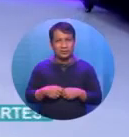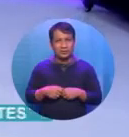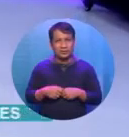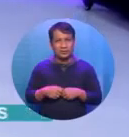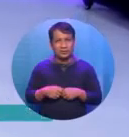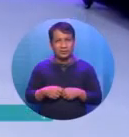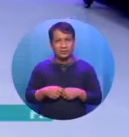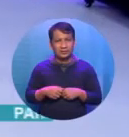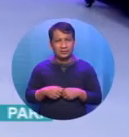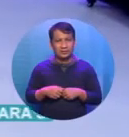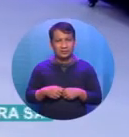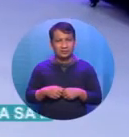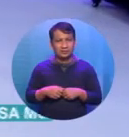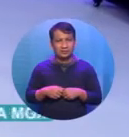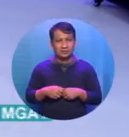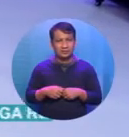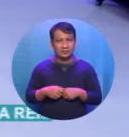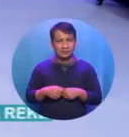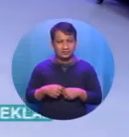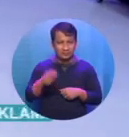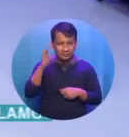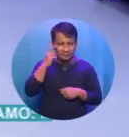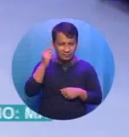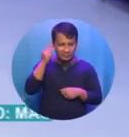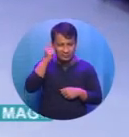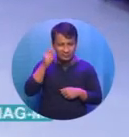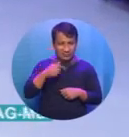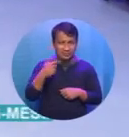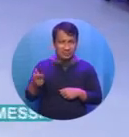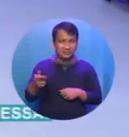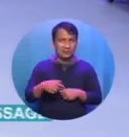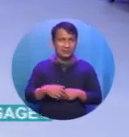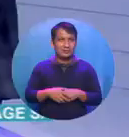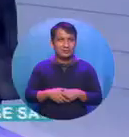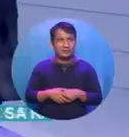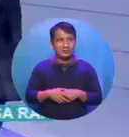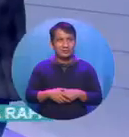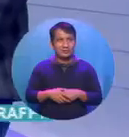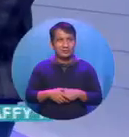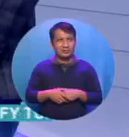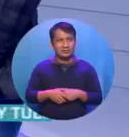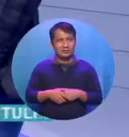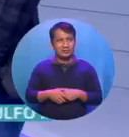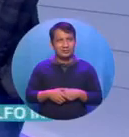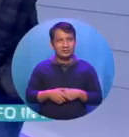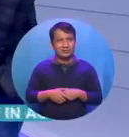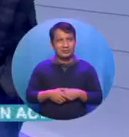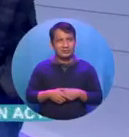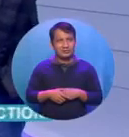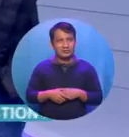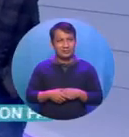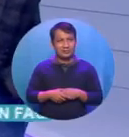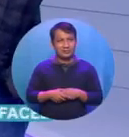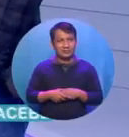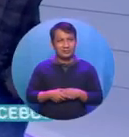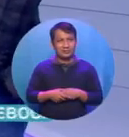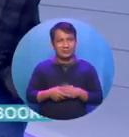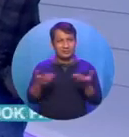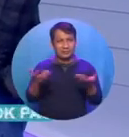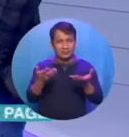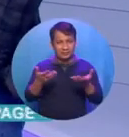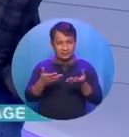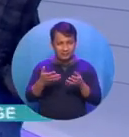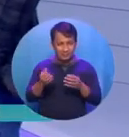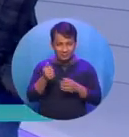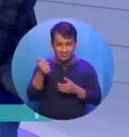Facial. Hello po, sa Idol Rocky po ito. Ha? Hindi po, hindi po. 10 facial po